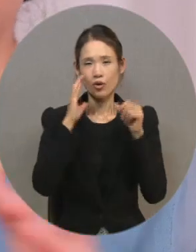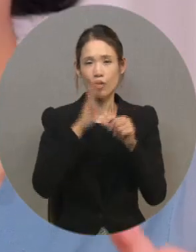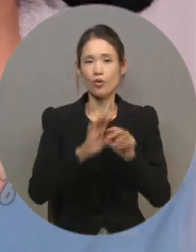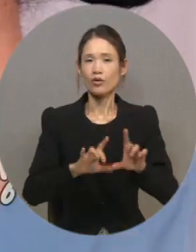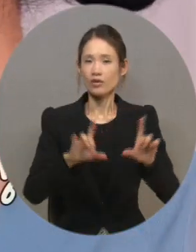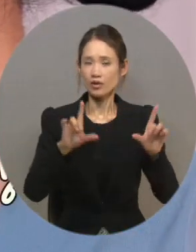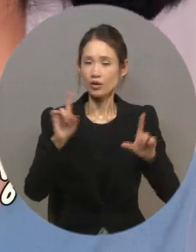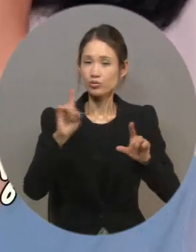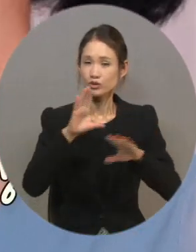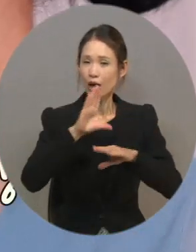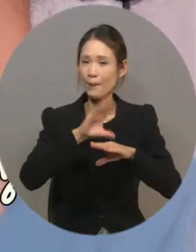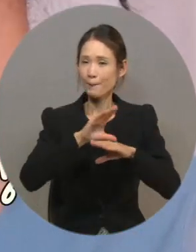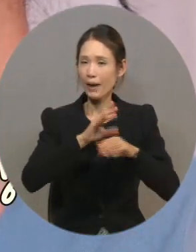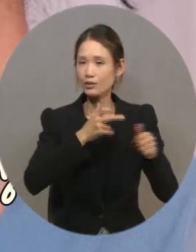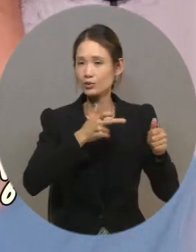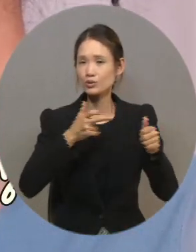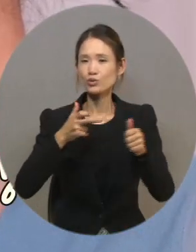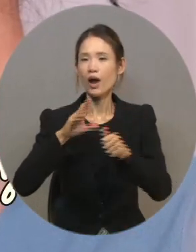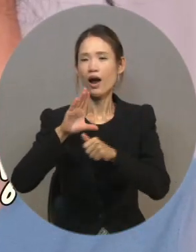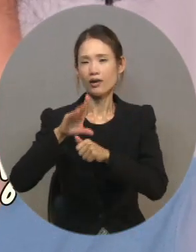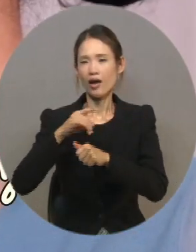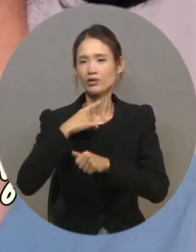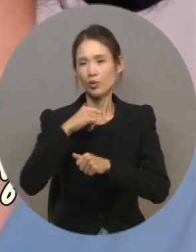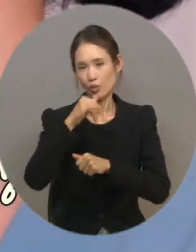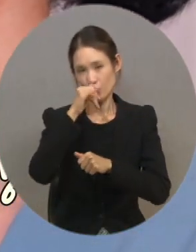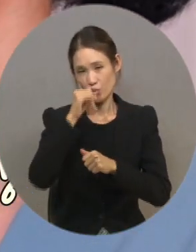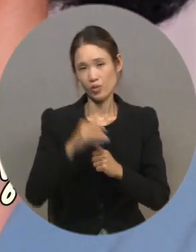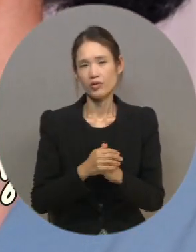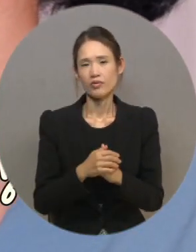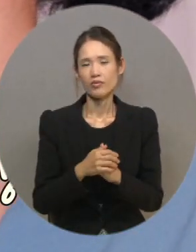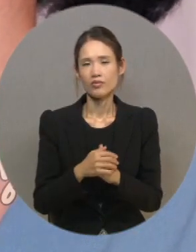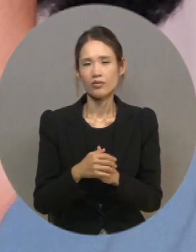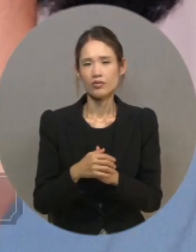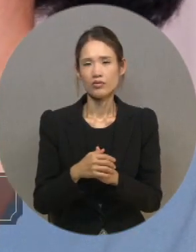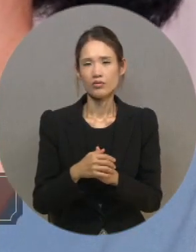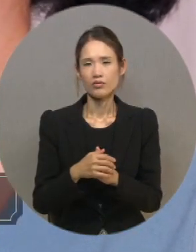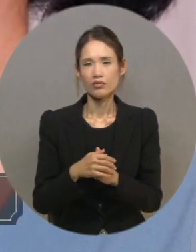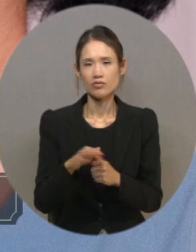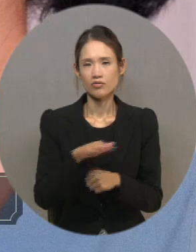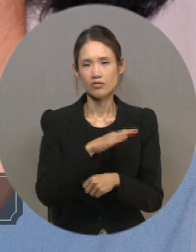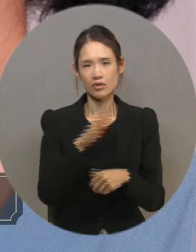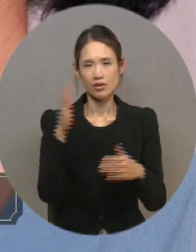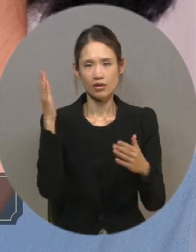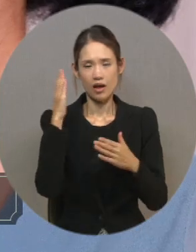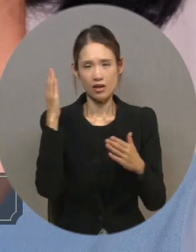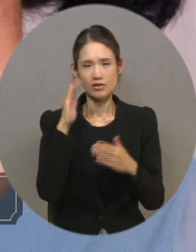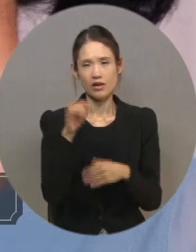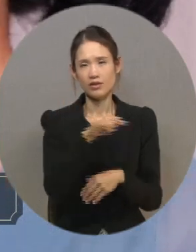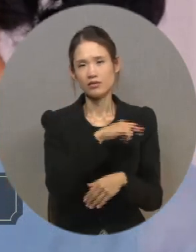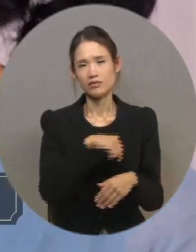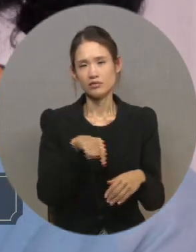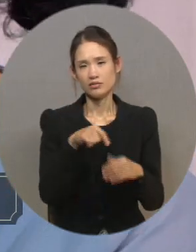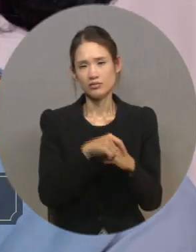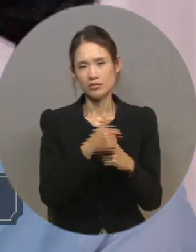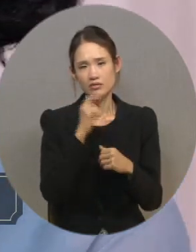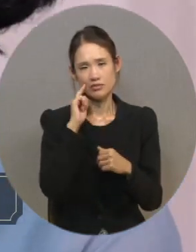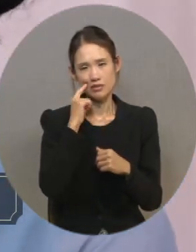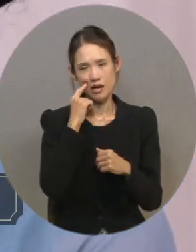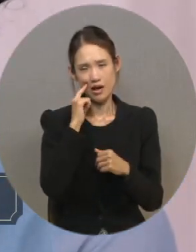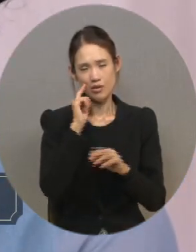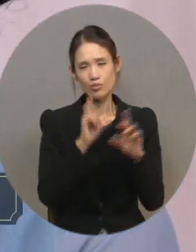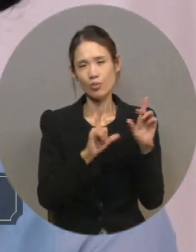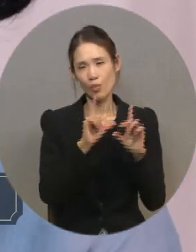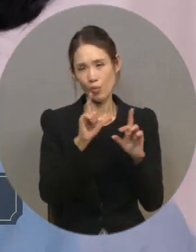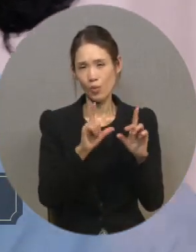무슨 방송 촬영을 저희 학교에서 했어요. 그래서 우리 아이들이 정말 그게 이쁜 모습이 안